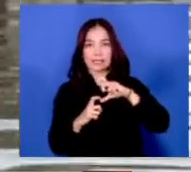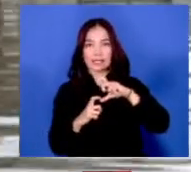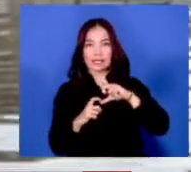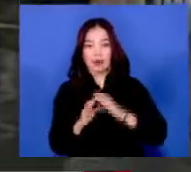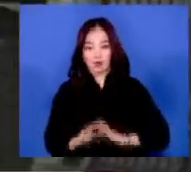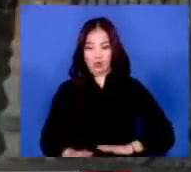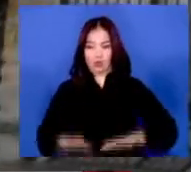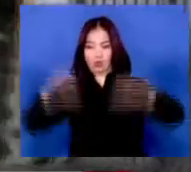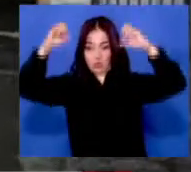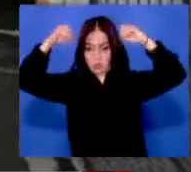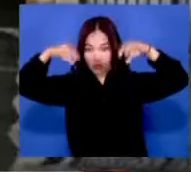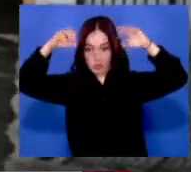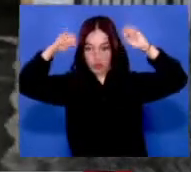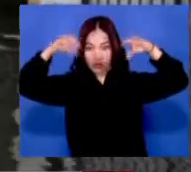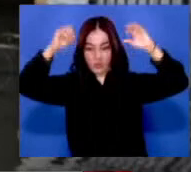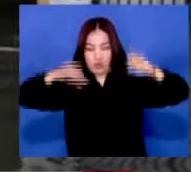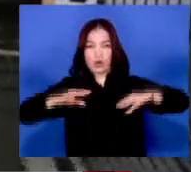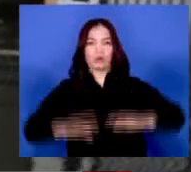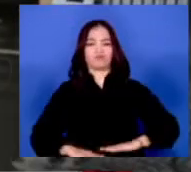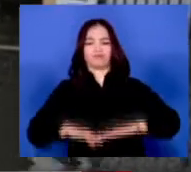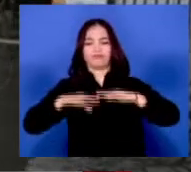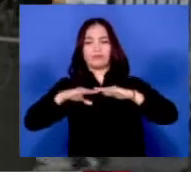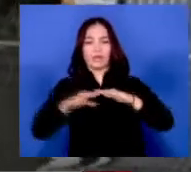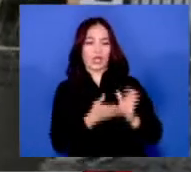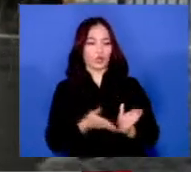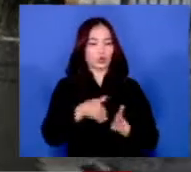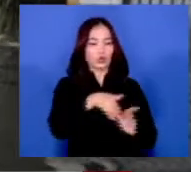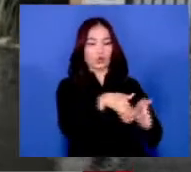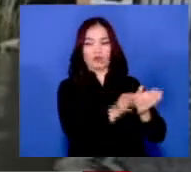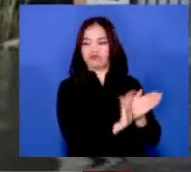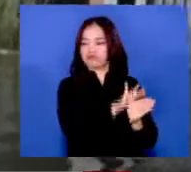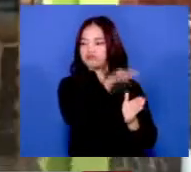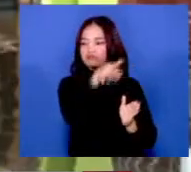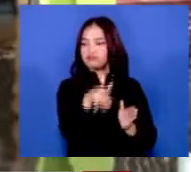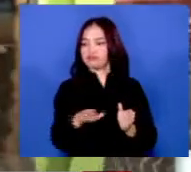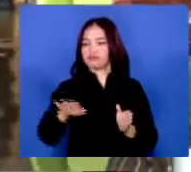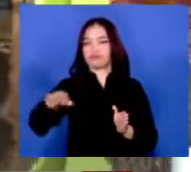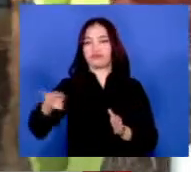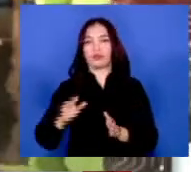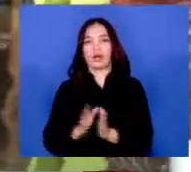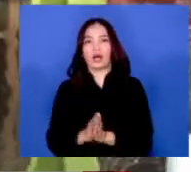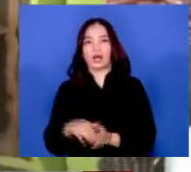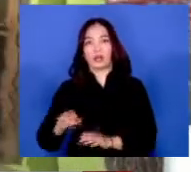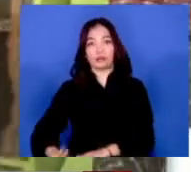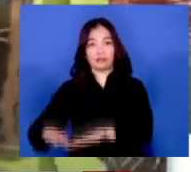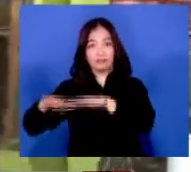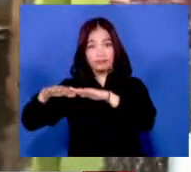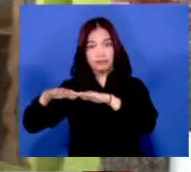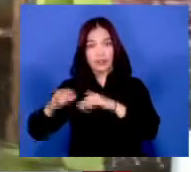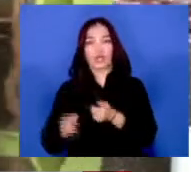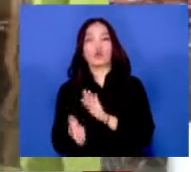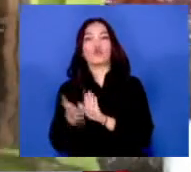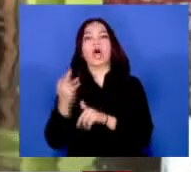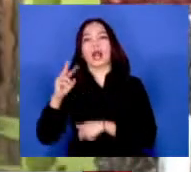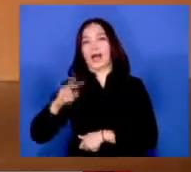Tingginya intensitas curah hujan mengakibatkan dua sungai besar di wilayah tersebut, yakni Sungai Musi dan Sungai Batanghari Leko kembali